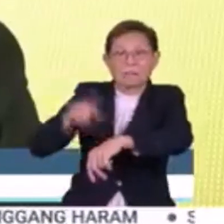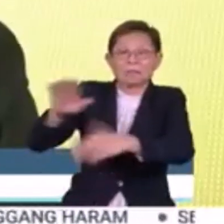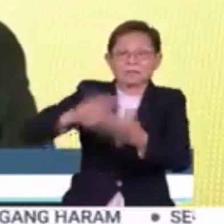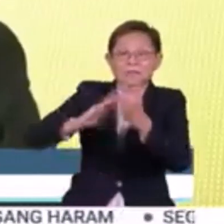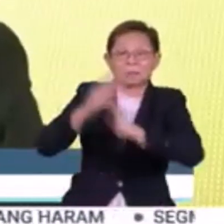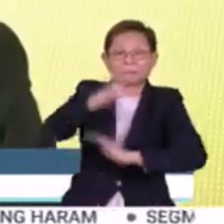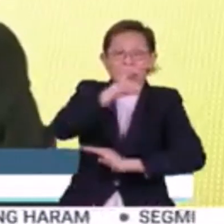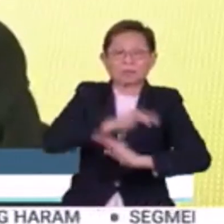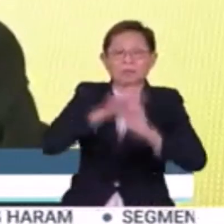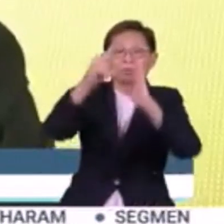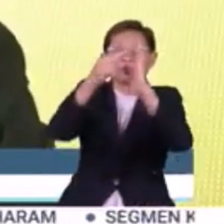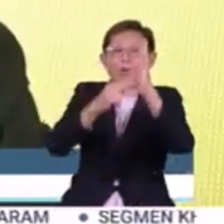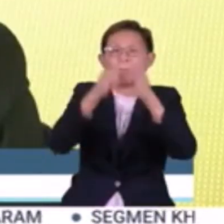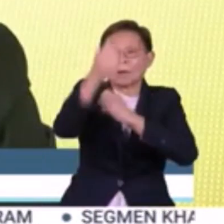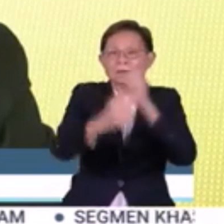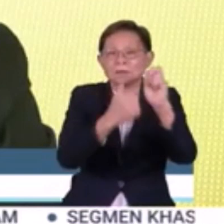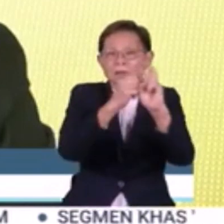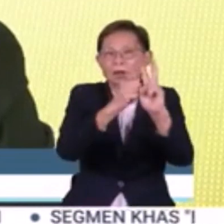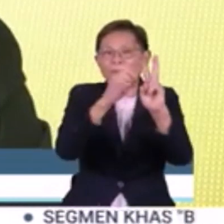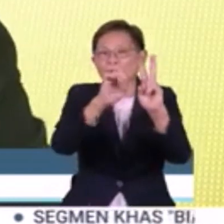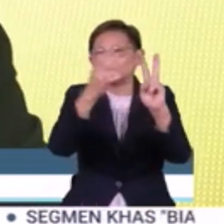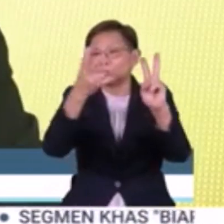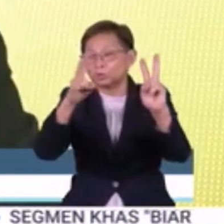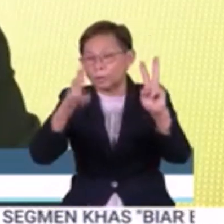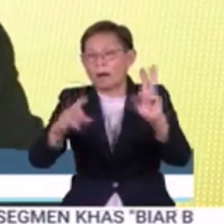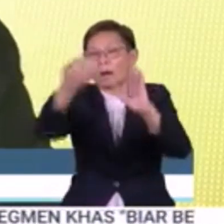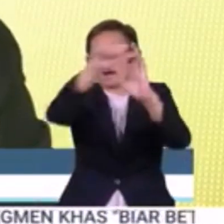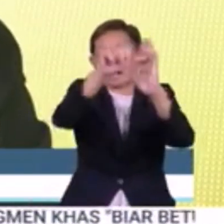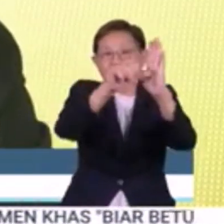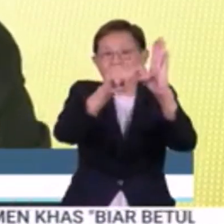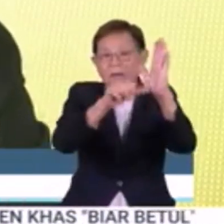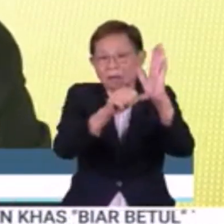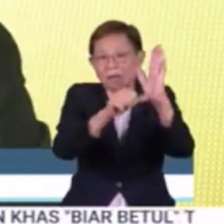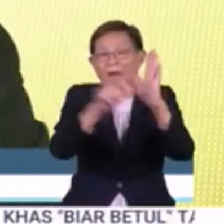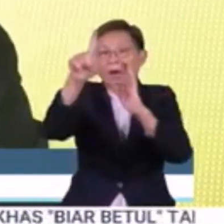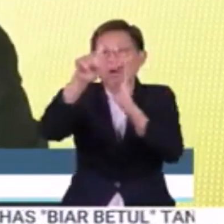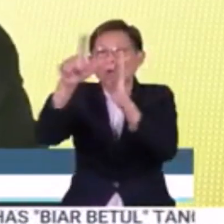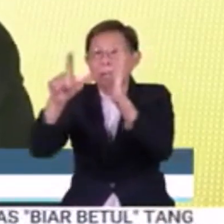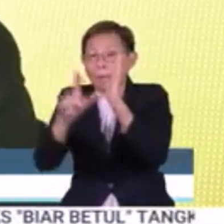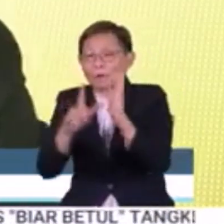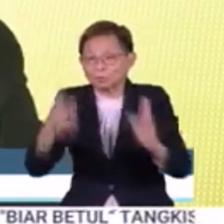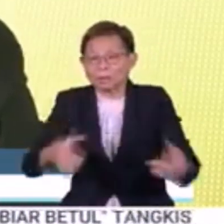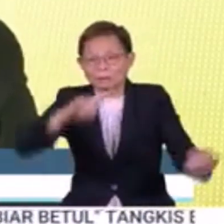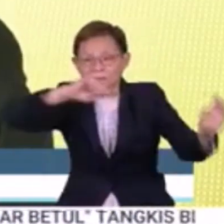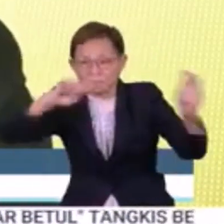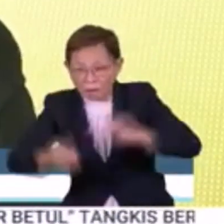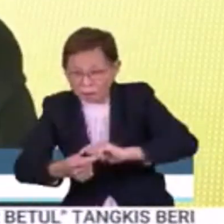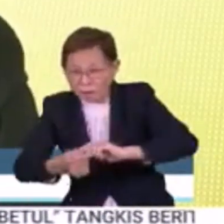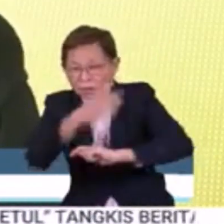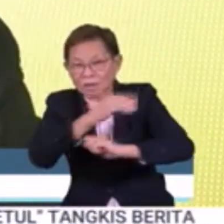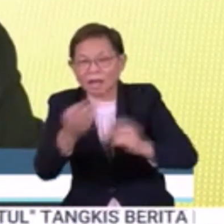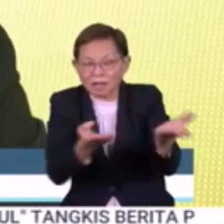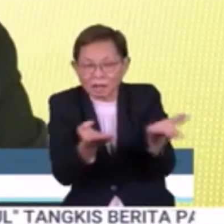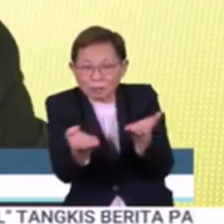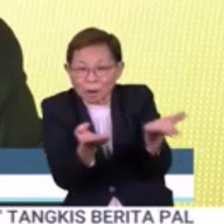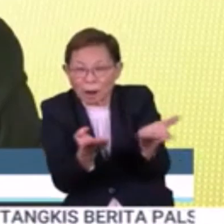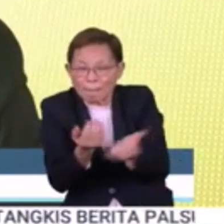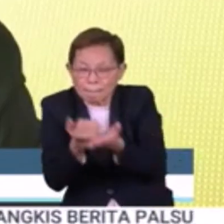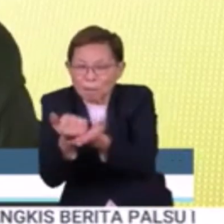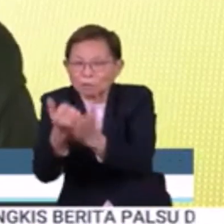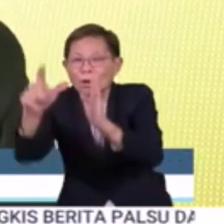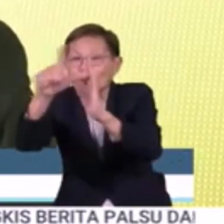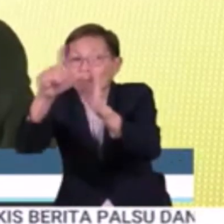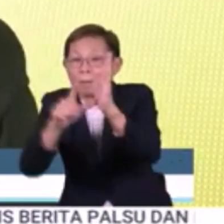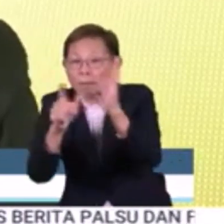tahun 2017, di mana akta kita iaitu Akta Bantuan Guaman telah dipindah, di mana khidmat bantuan